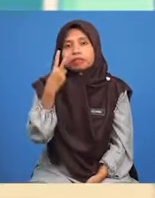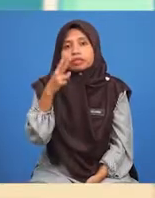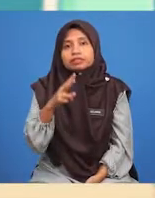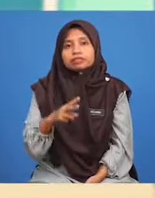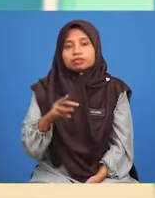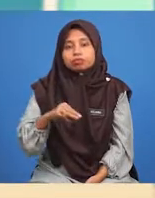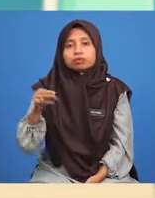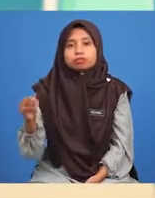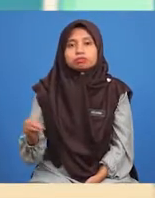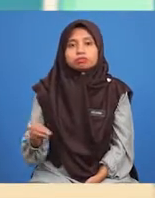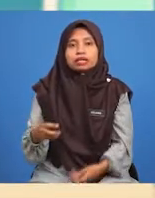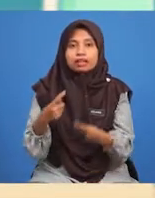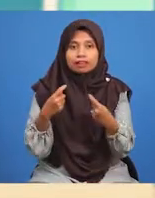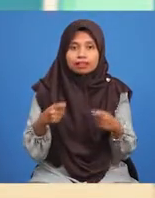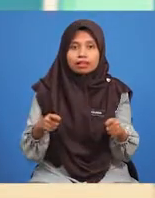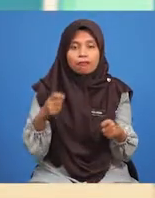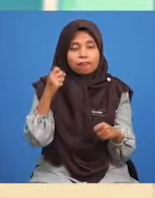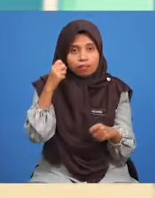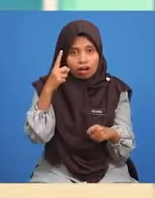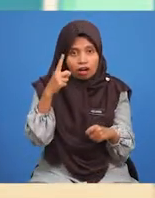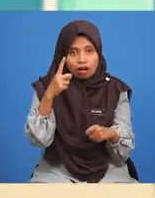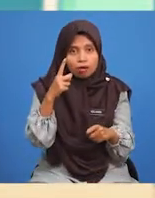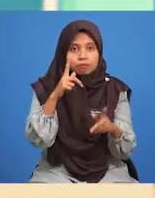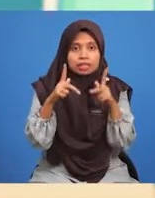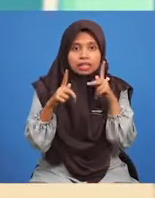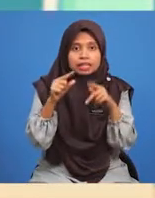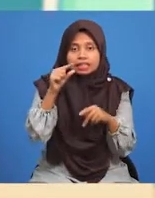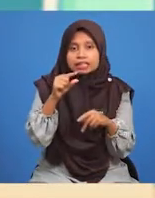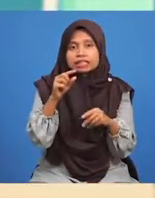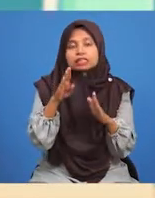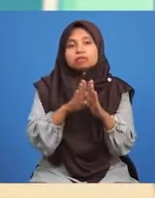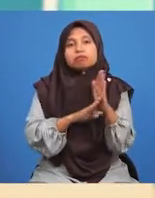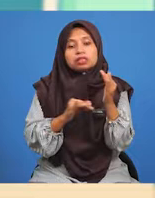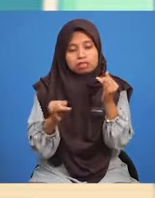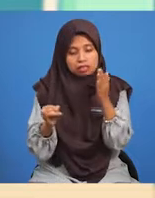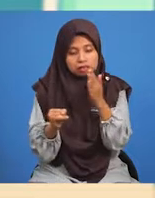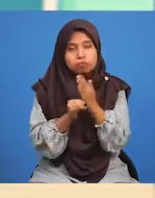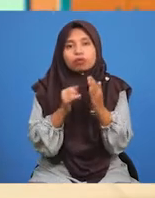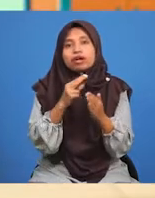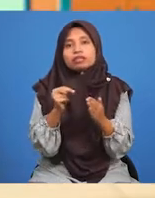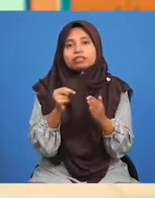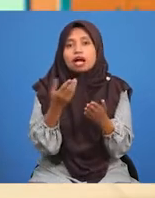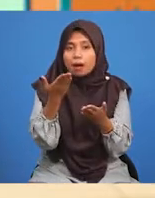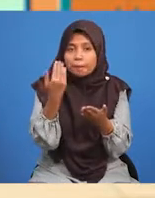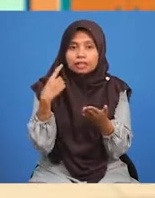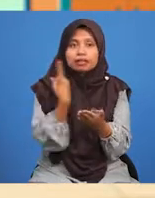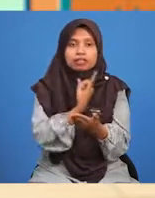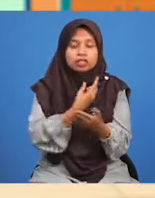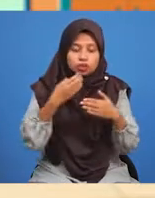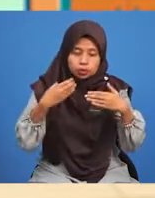Nampaknya, murid-murid telah memahami kata ganda berimbuhan. Mari